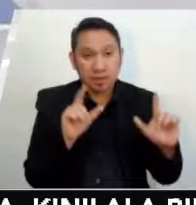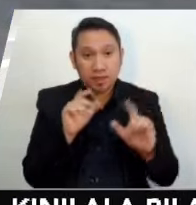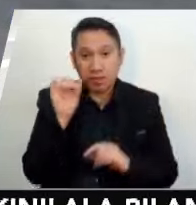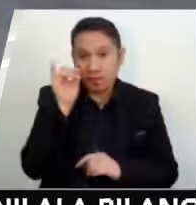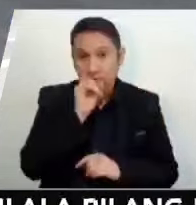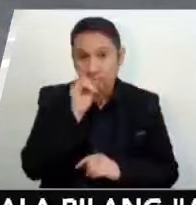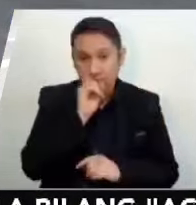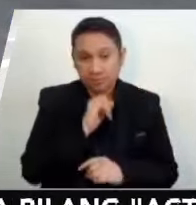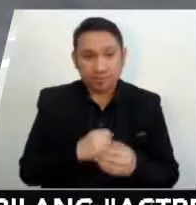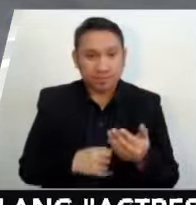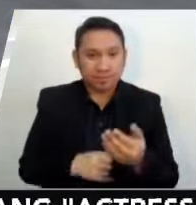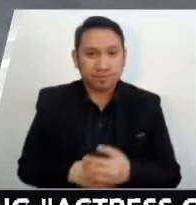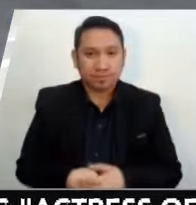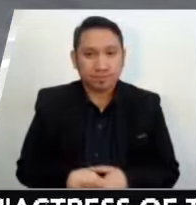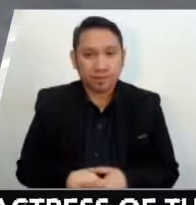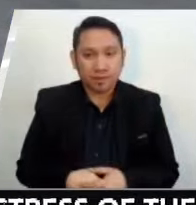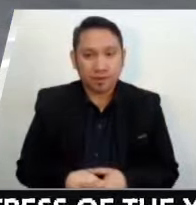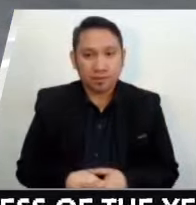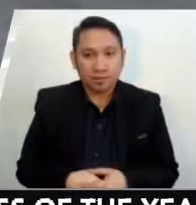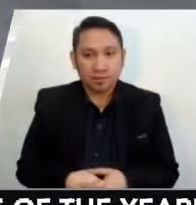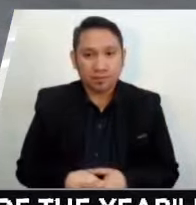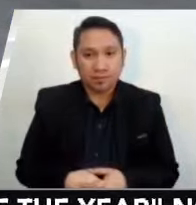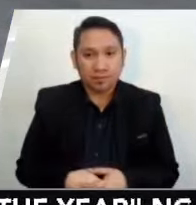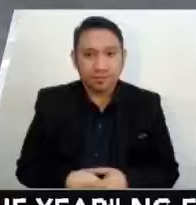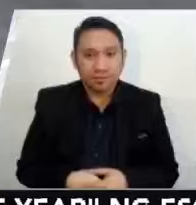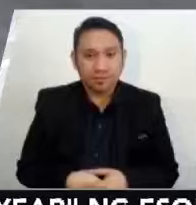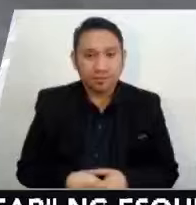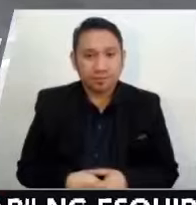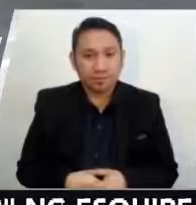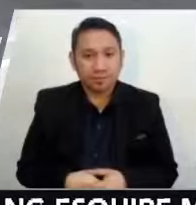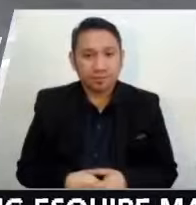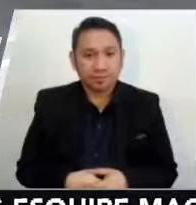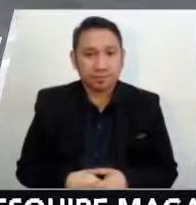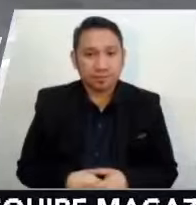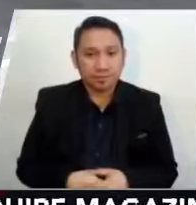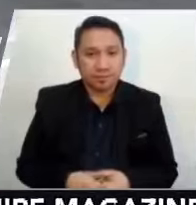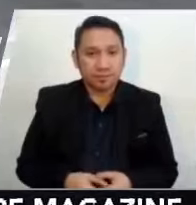kilantang Sasa ng GMA Regional TV